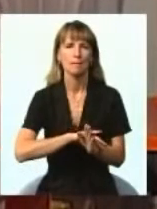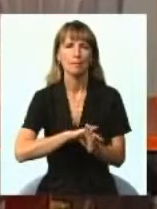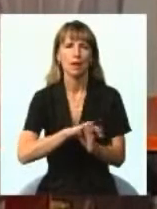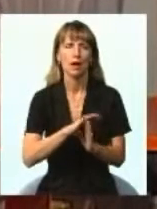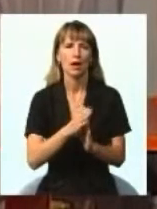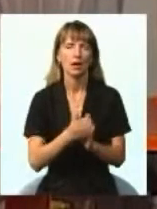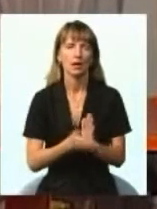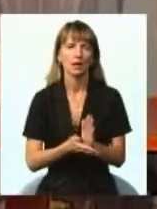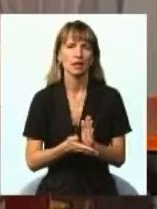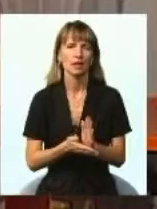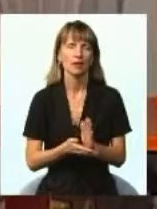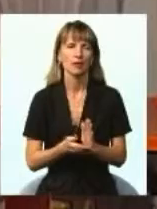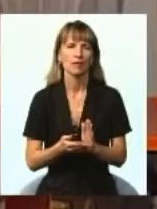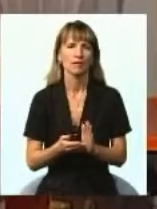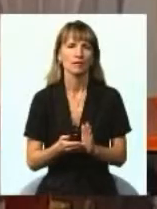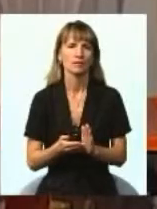знаружи,